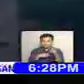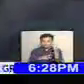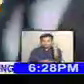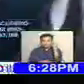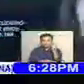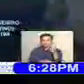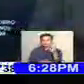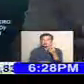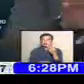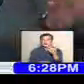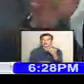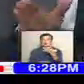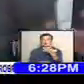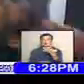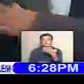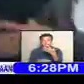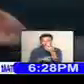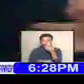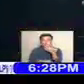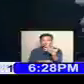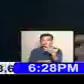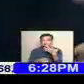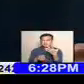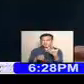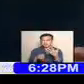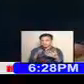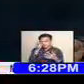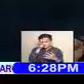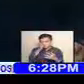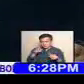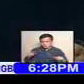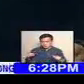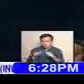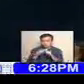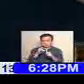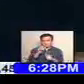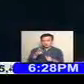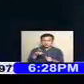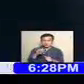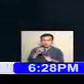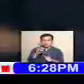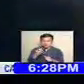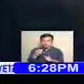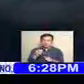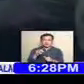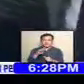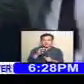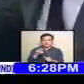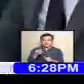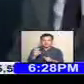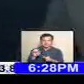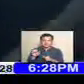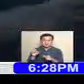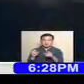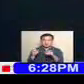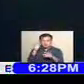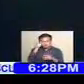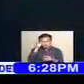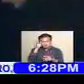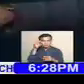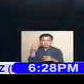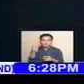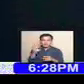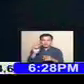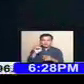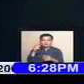5, ano po ba yung Region 5? Ito yung Bicol, Albay, Camsur, Camnorte, Catanduanes at Masbate. Si Bongbong Marcos ay wala pa po